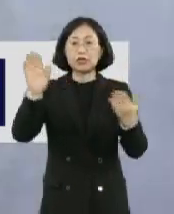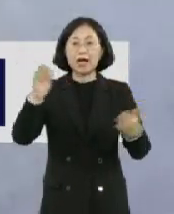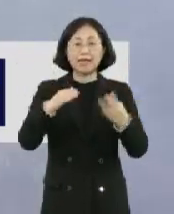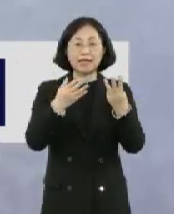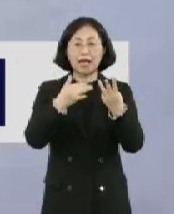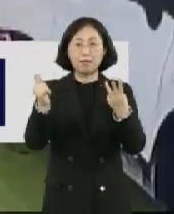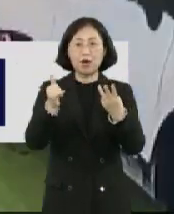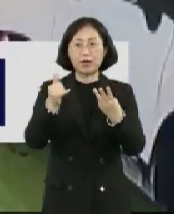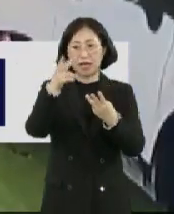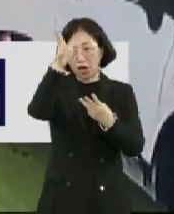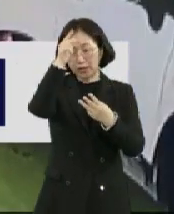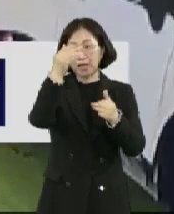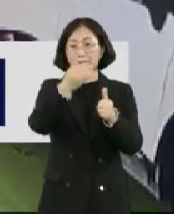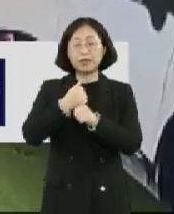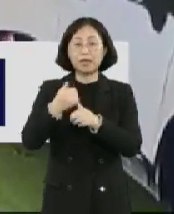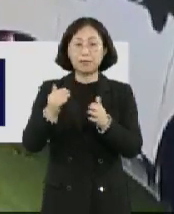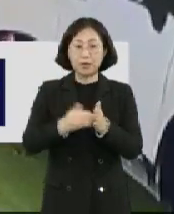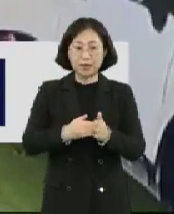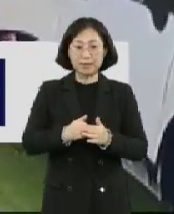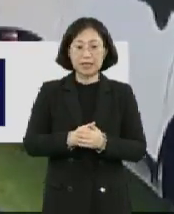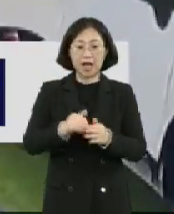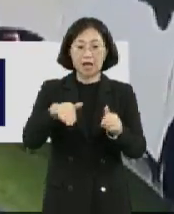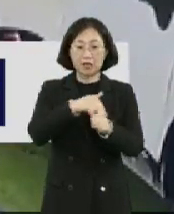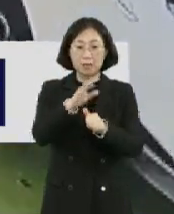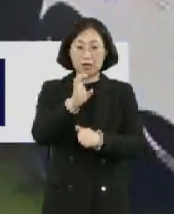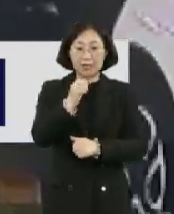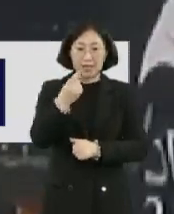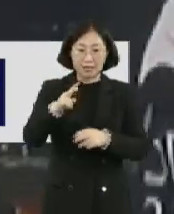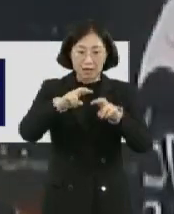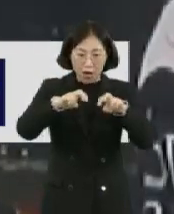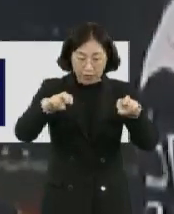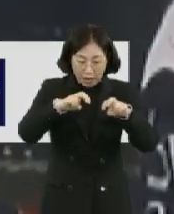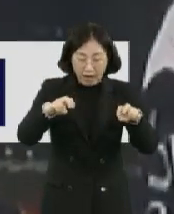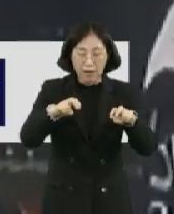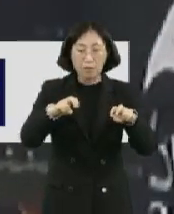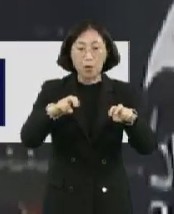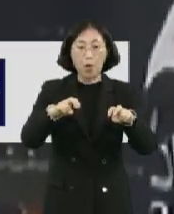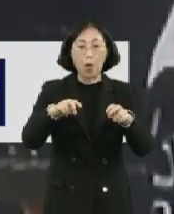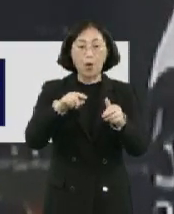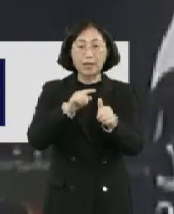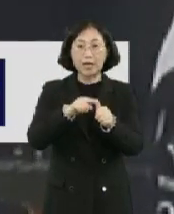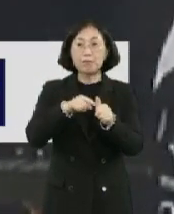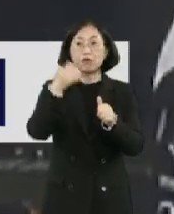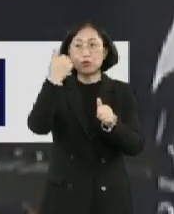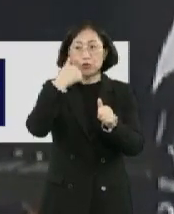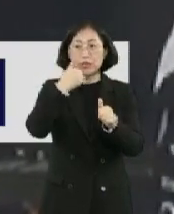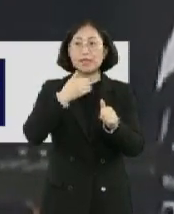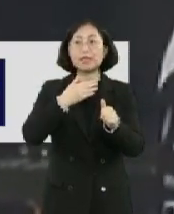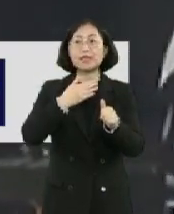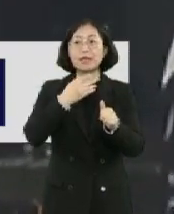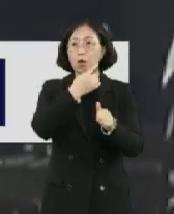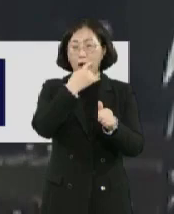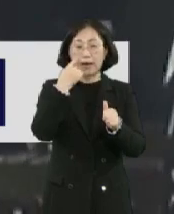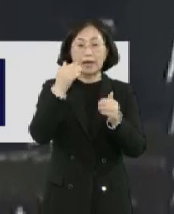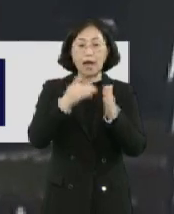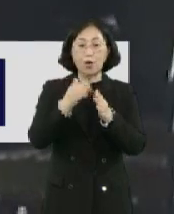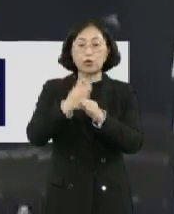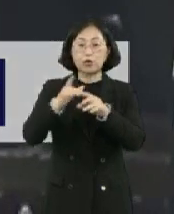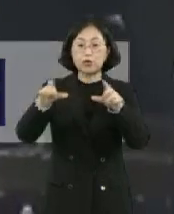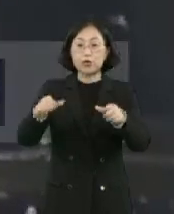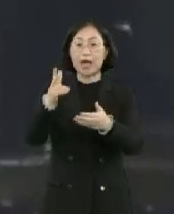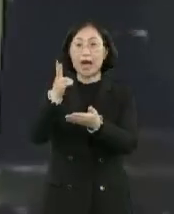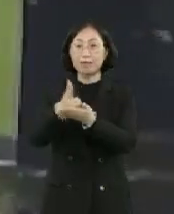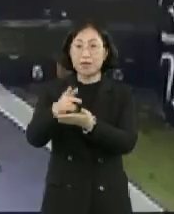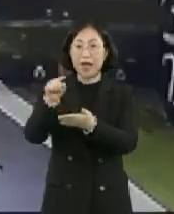경찰에 붙잡혔습니다 경찰은 주변 cctv 영상을 2대로 이들의 신원을 확보한 뒤 중구의 한 아파트에 주차된